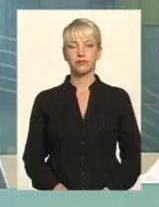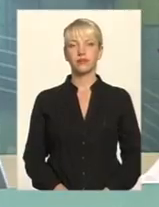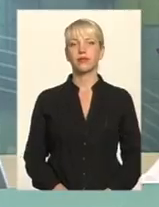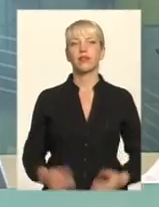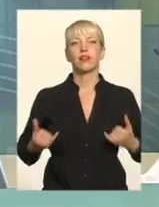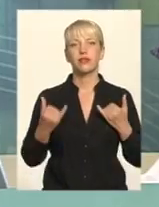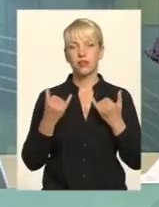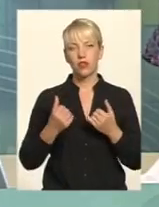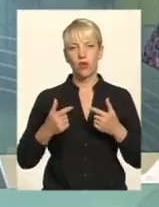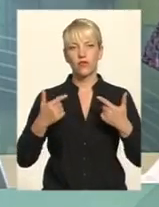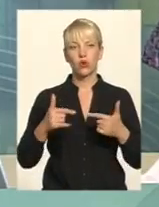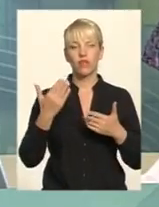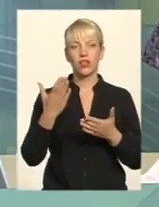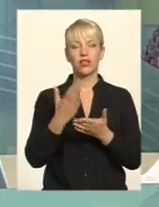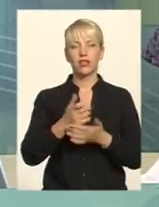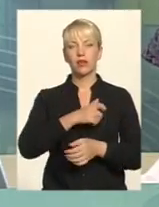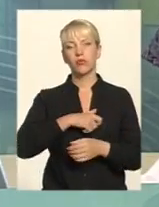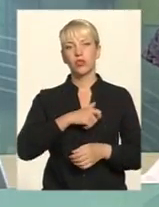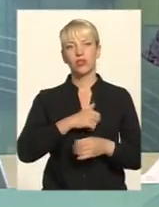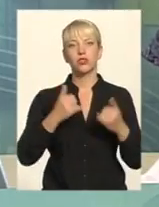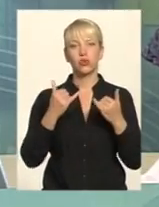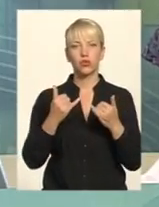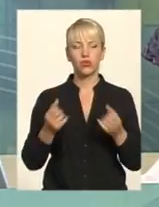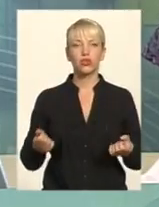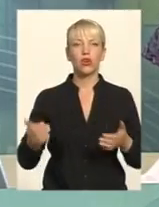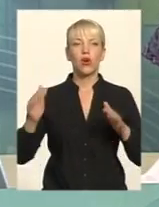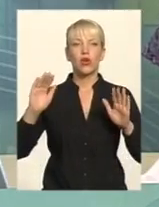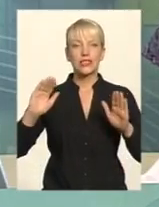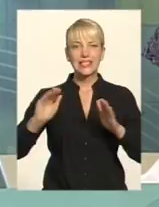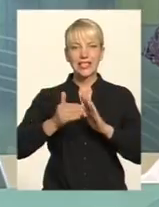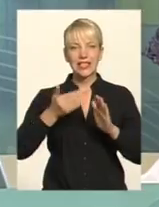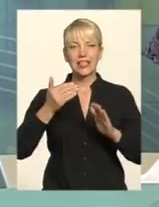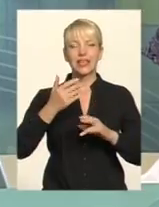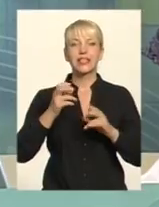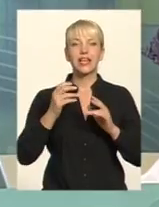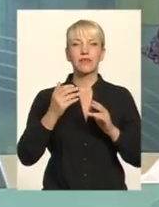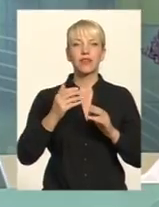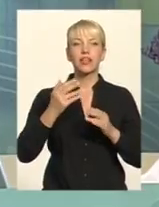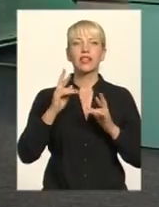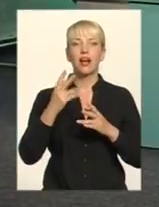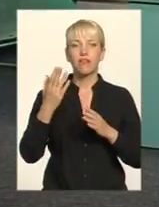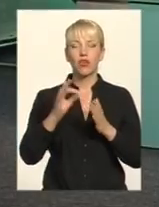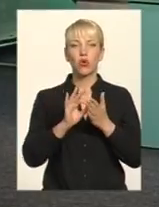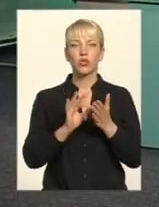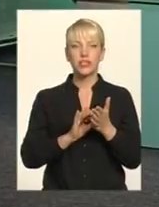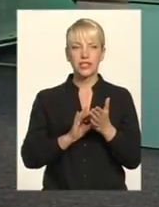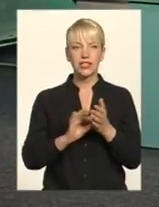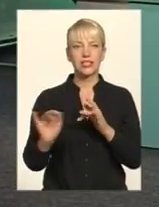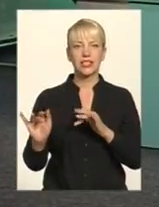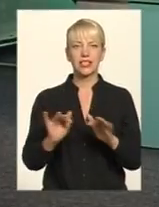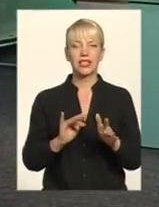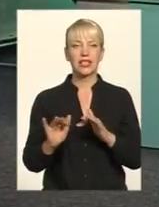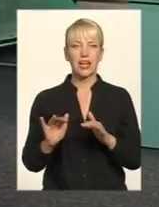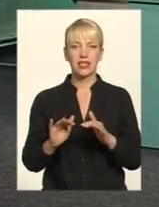Шановні гості, ви є депутатами нинішнього скликання обласної ради. Як оцінюєте діяльність депутатського корпусу? Це, по суті, вже одна з